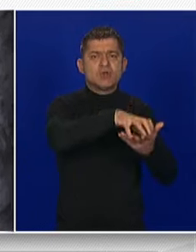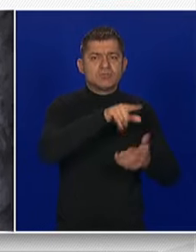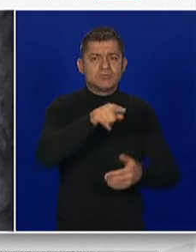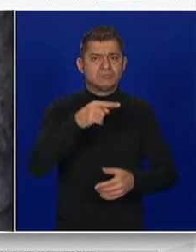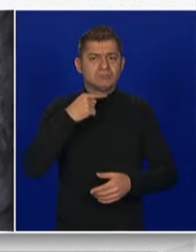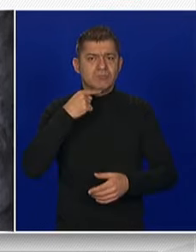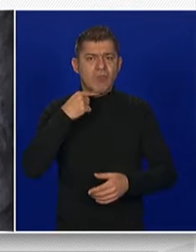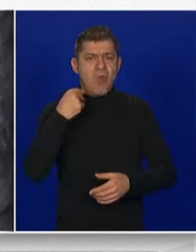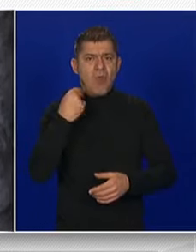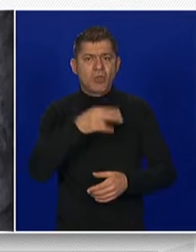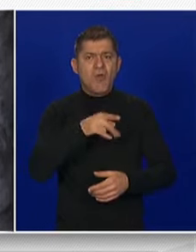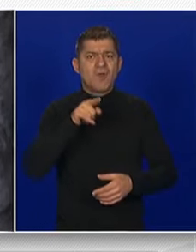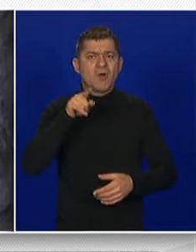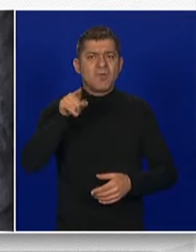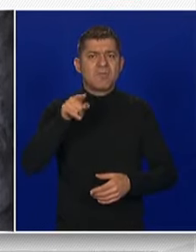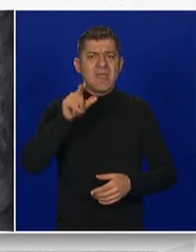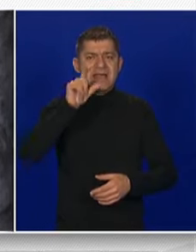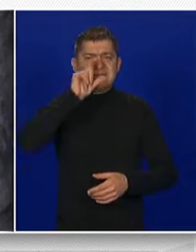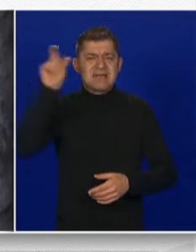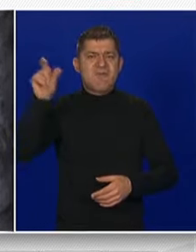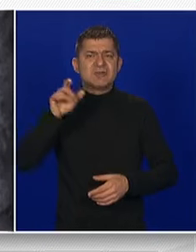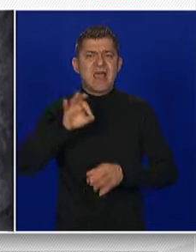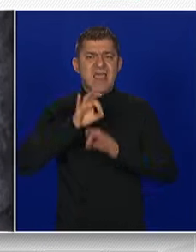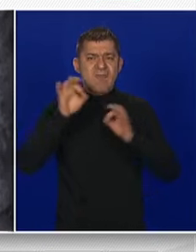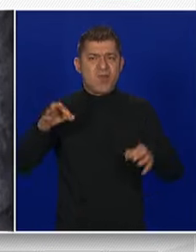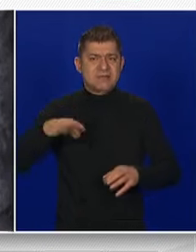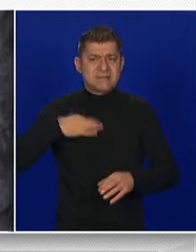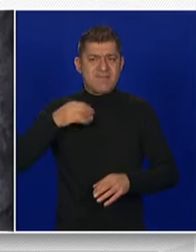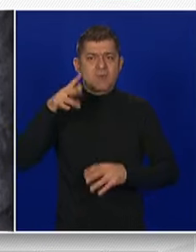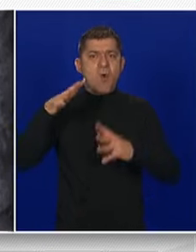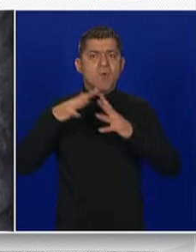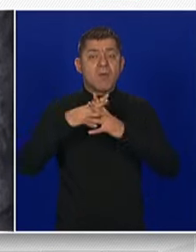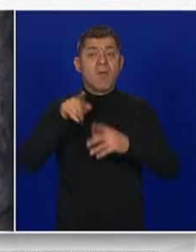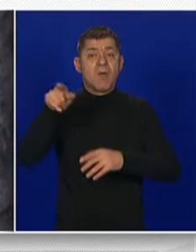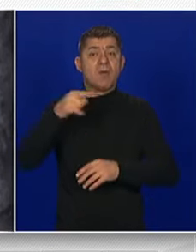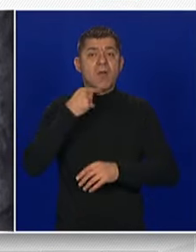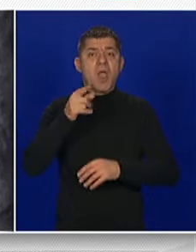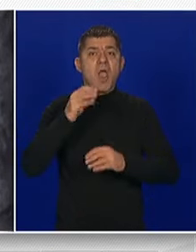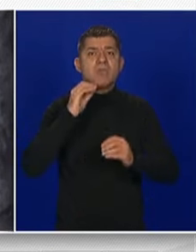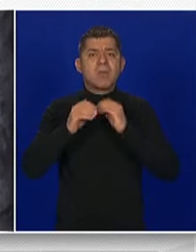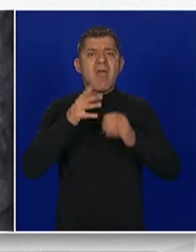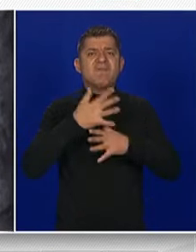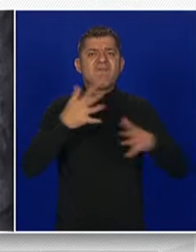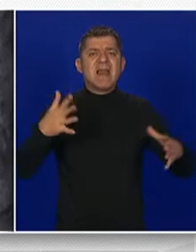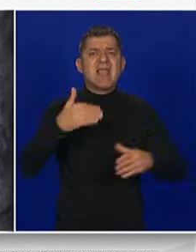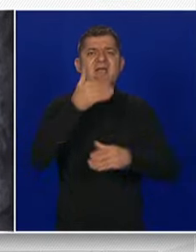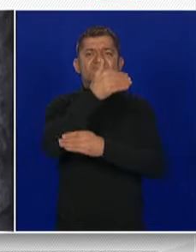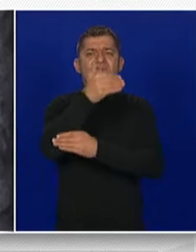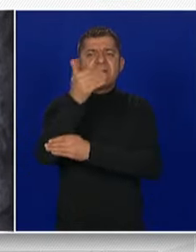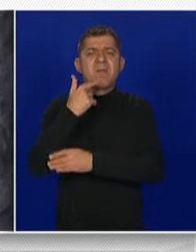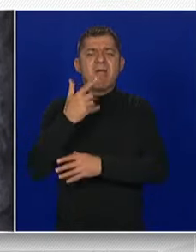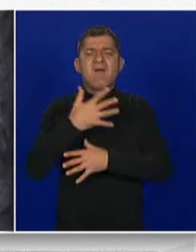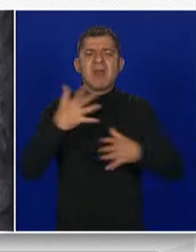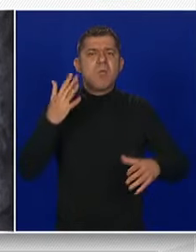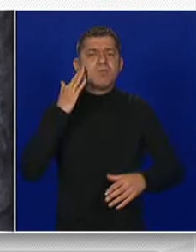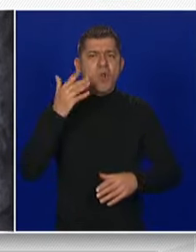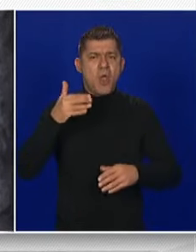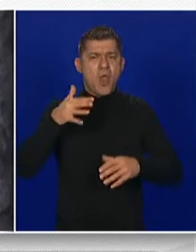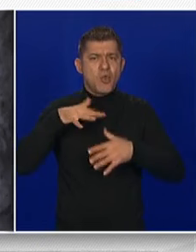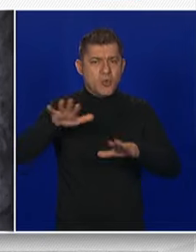strane Zavoda za javno zdravstvo u Varaždinu da je njima problem, su velike firme koje imaju veliki broj zaposlenih i